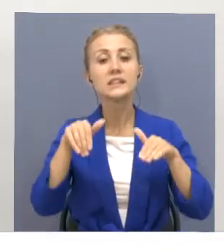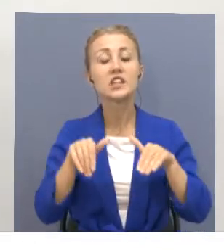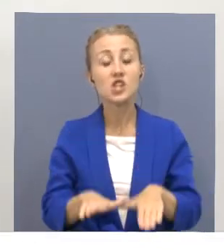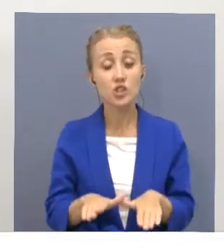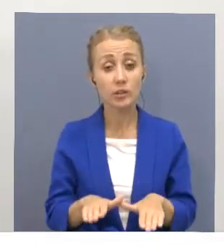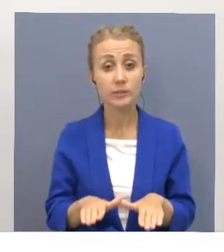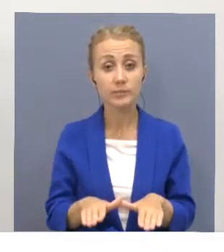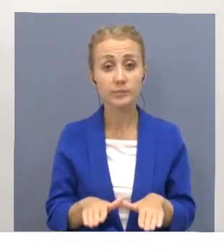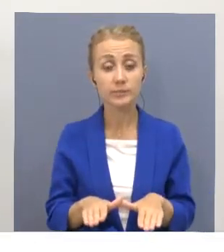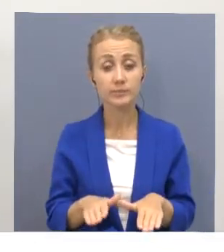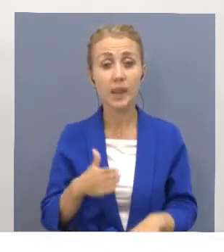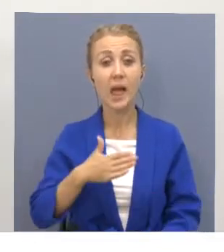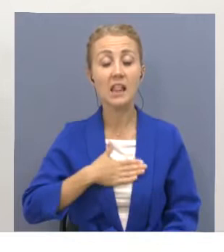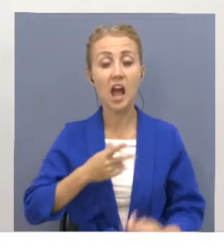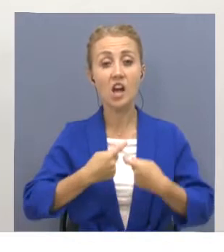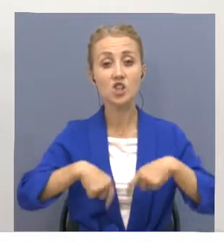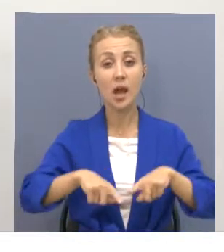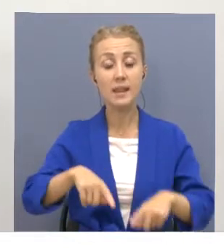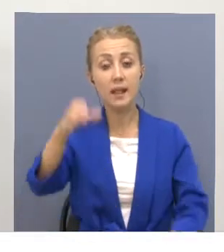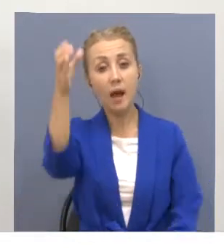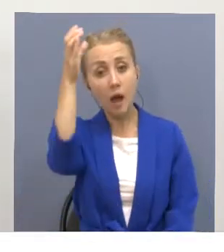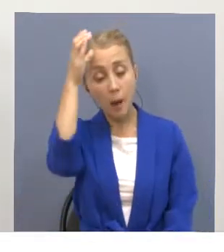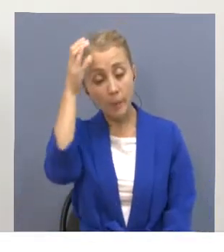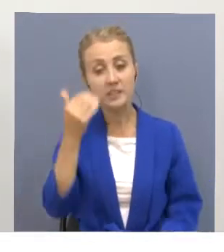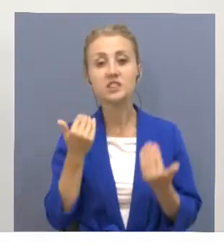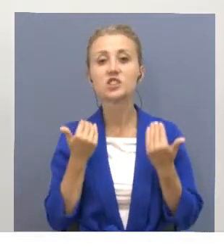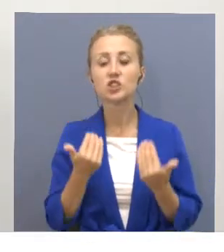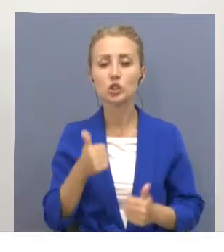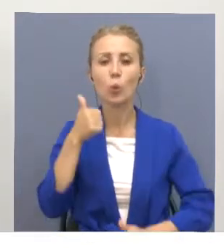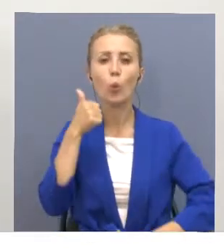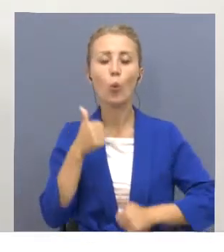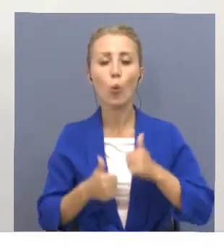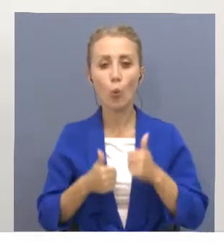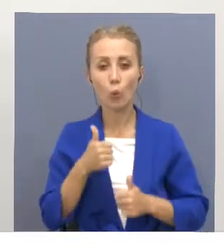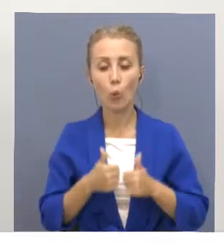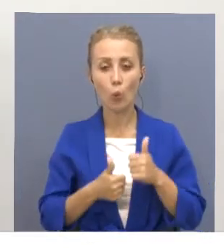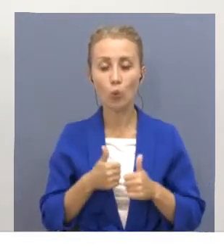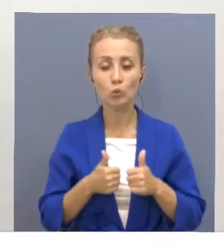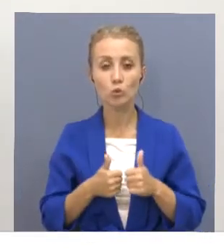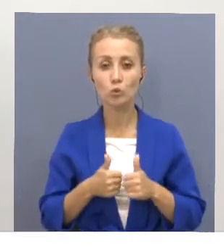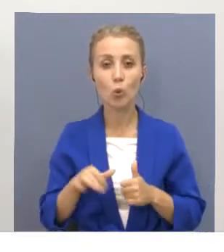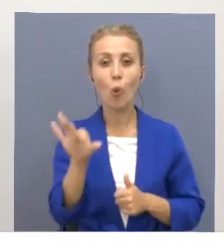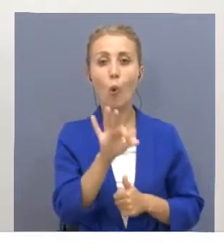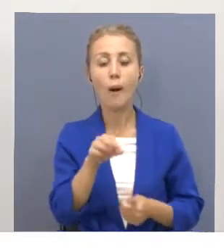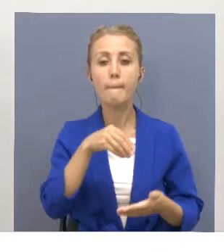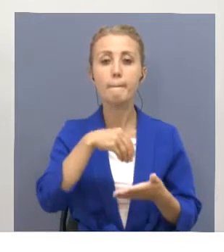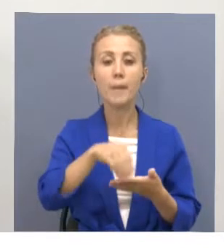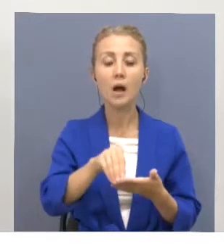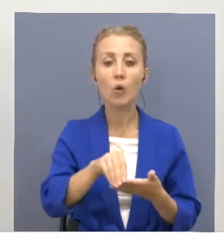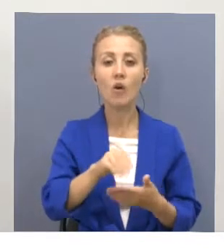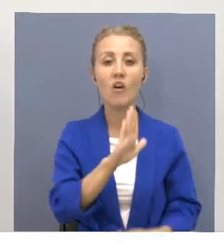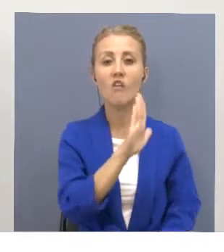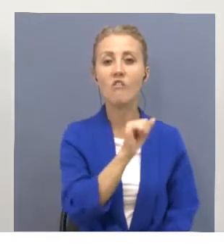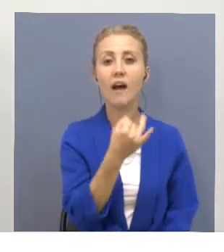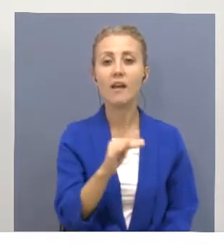образом. Отделом образования Ерементауского района в данный момент проводятся конкурсные процедуры по приобретению Wi-Fi роутеров,